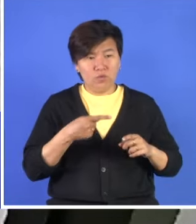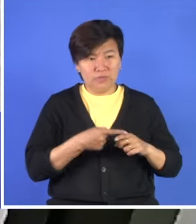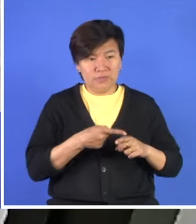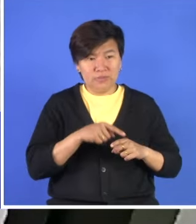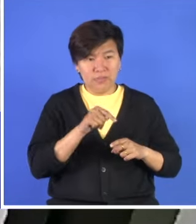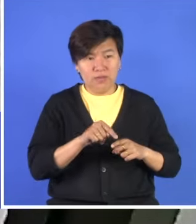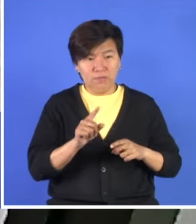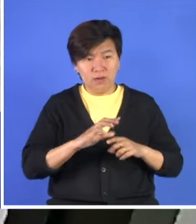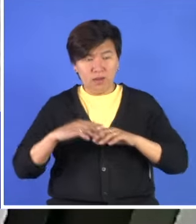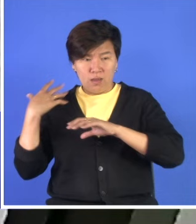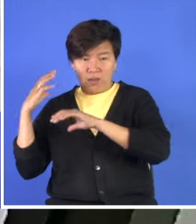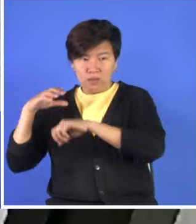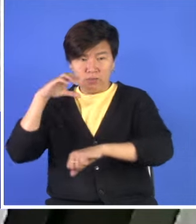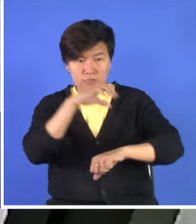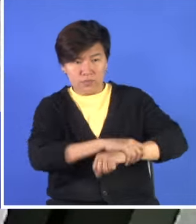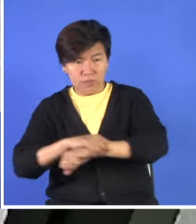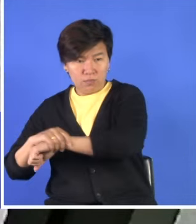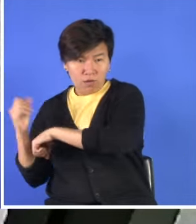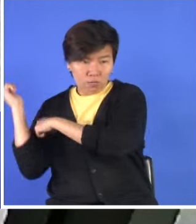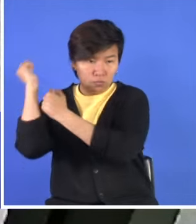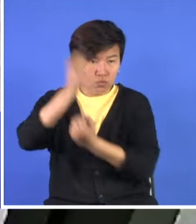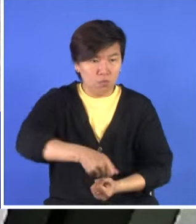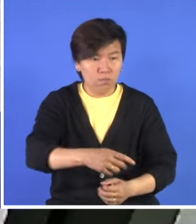าตัวทุ่มลงพื้นชื่อว่านายกฤษณะอายุ